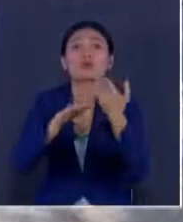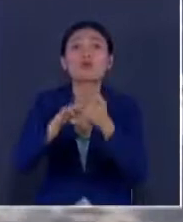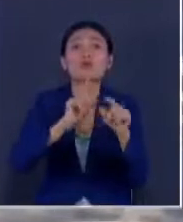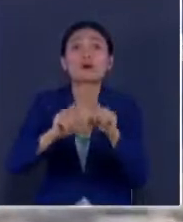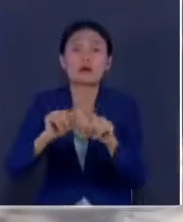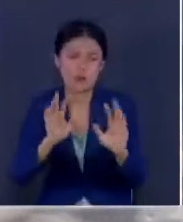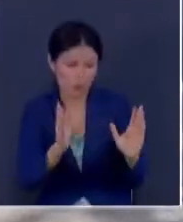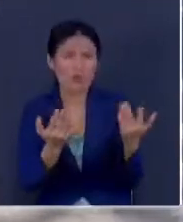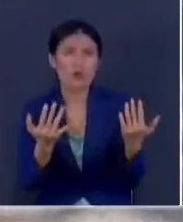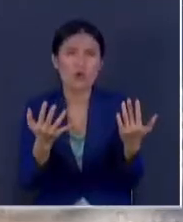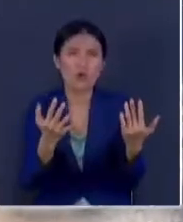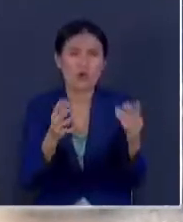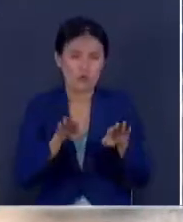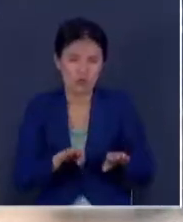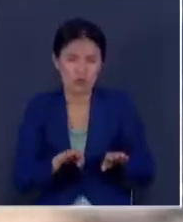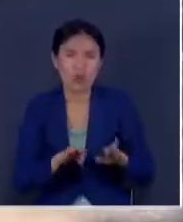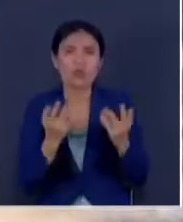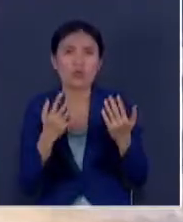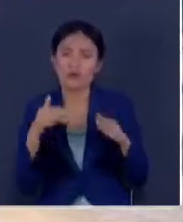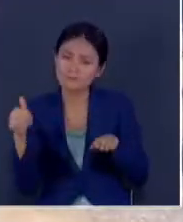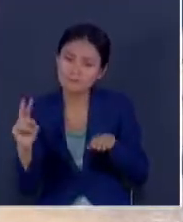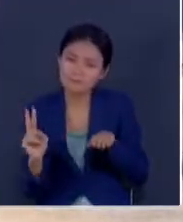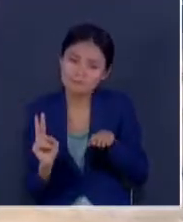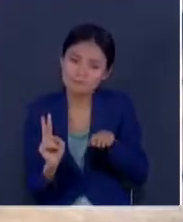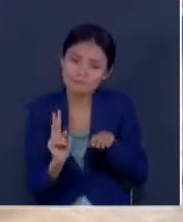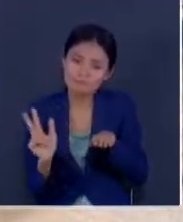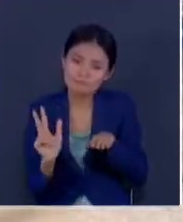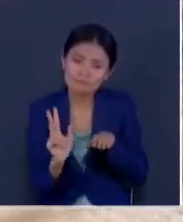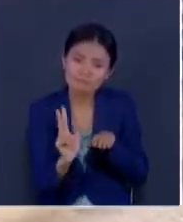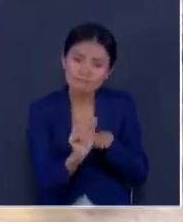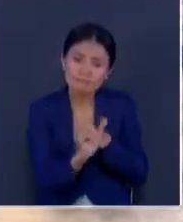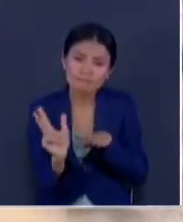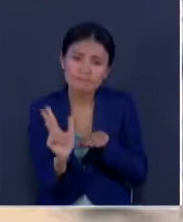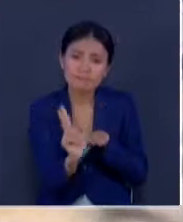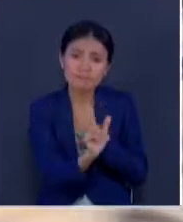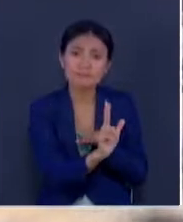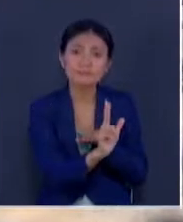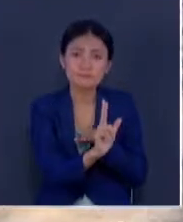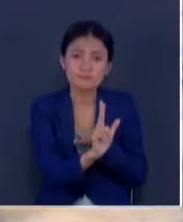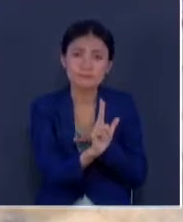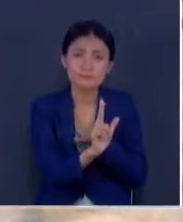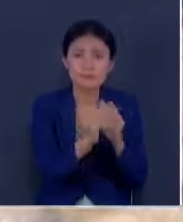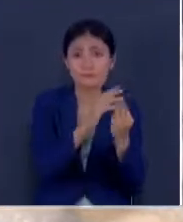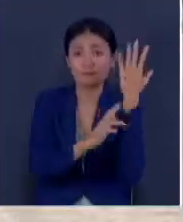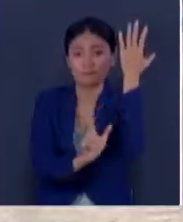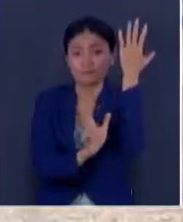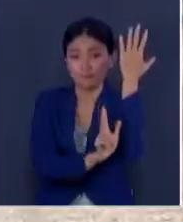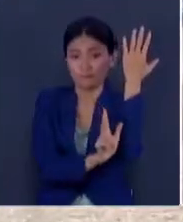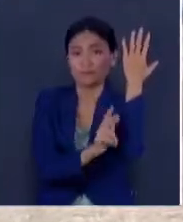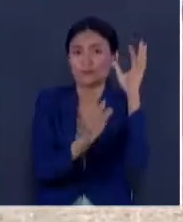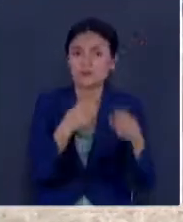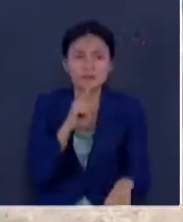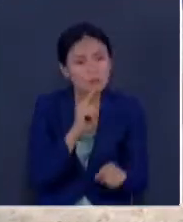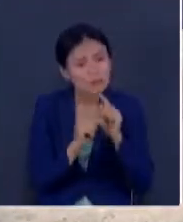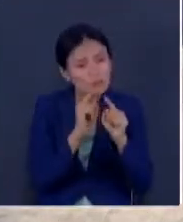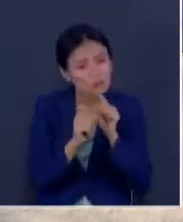ดรอระหว่างที่เธอเนี่ยกำลังพาคุณตาข้ามถนนค่ะจากนั้นก็ได้พาพยุงคุณตาไปอยู่ในที่ร่มนะคะเพื่อหลบแดดเมื่อสอบถามพูด